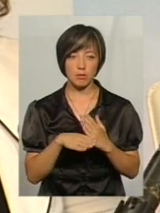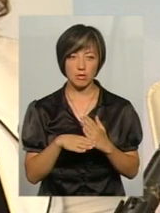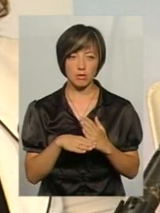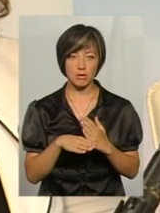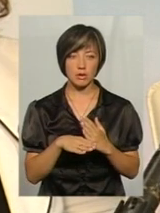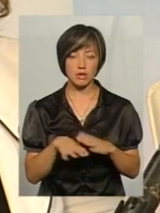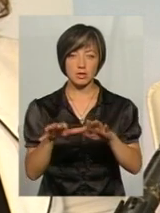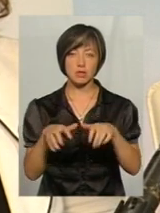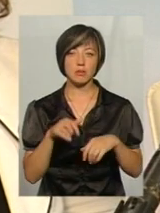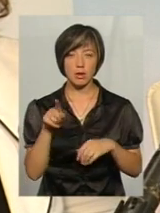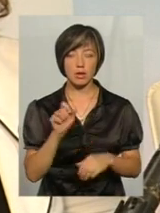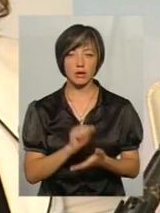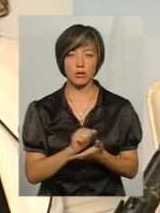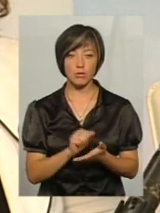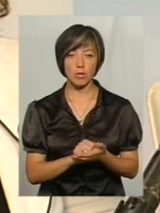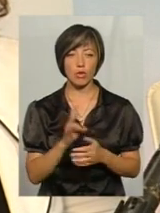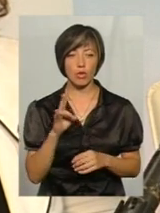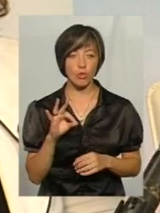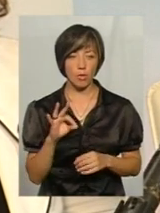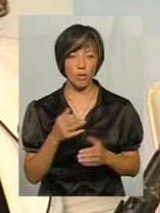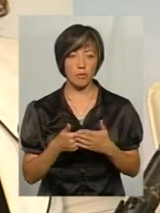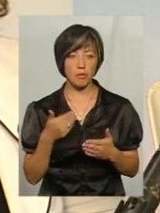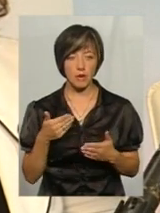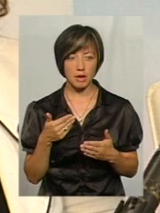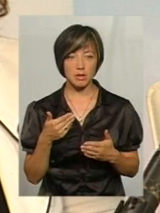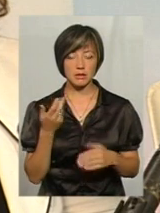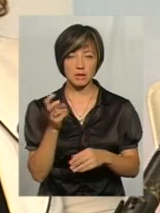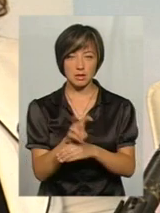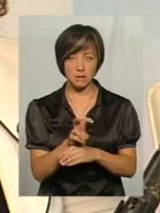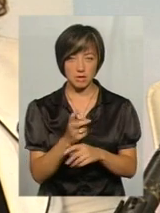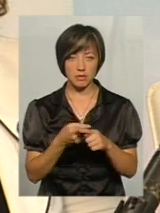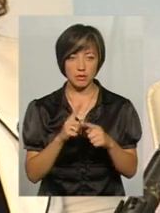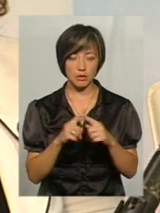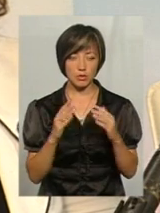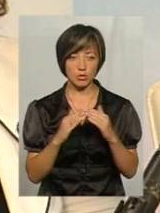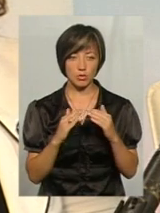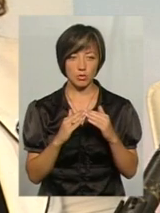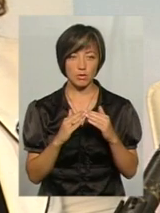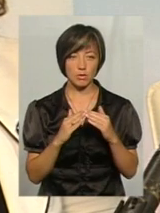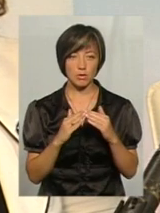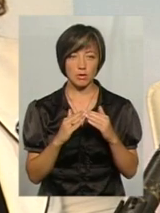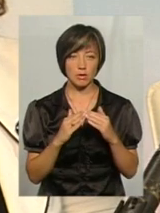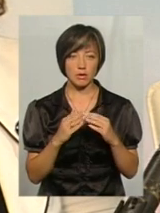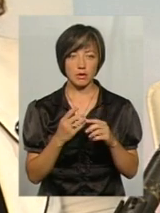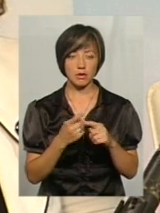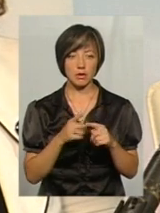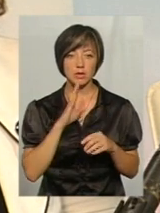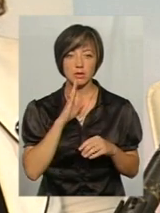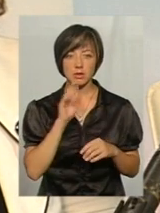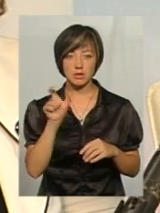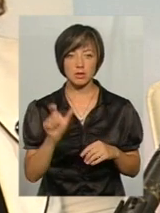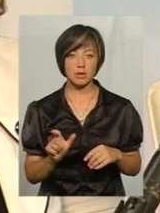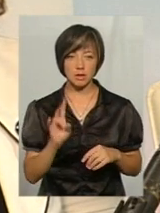забрали документи. Но перед тим, як я зайти, мені от эта Надежда, я її точно